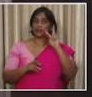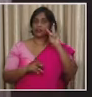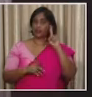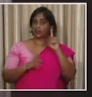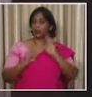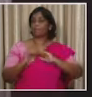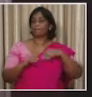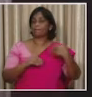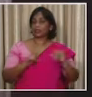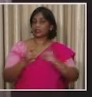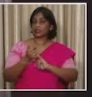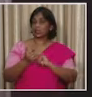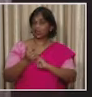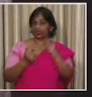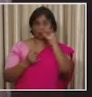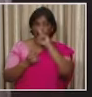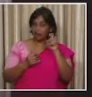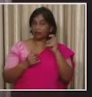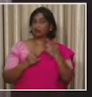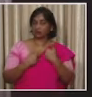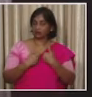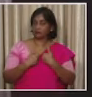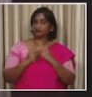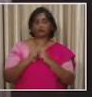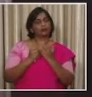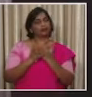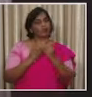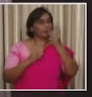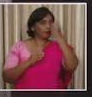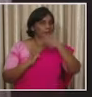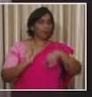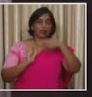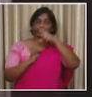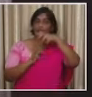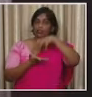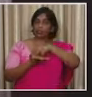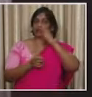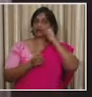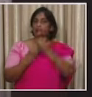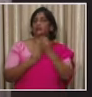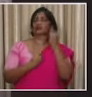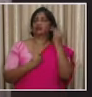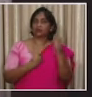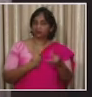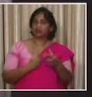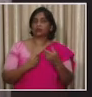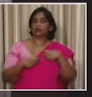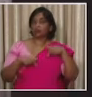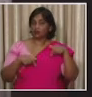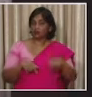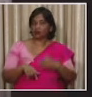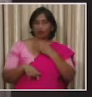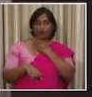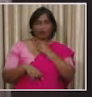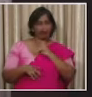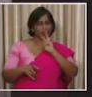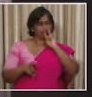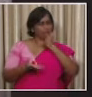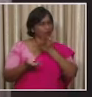21 වෙනිදාන් පස්සේ සැප්තැම්බර් මාසේ අපි ඒ විසඳුම මාතර දිස්ත්‍රික්කයේ ජනතාවට ලබා දෙනවා. මේ බොරු